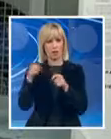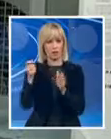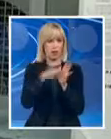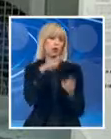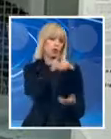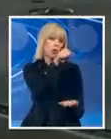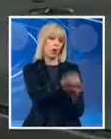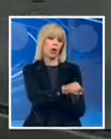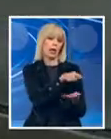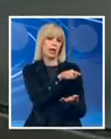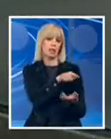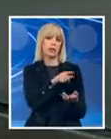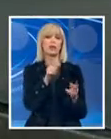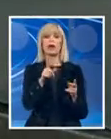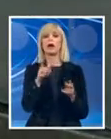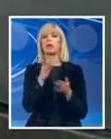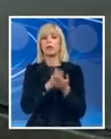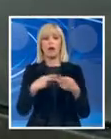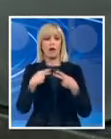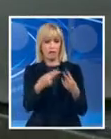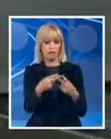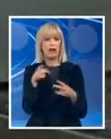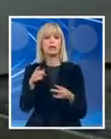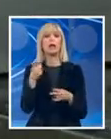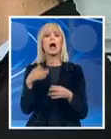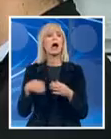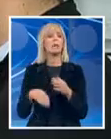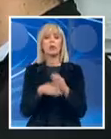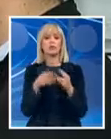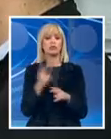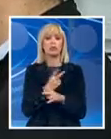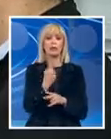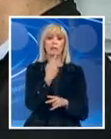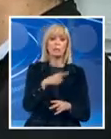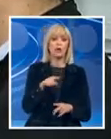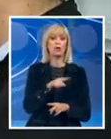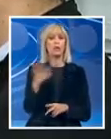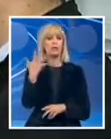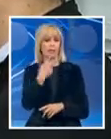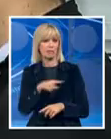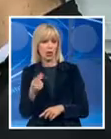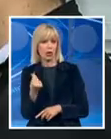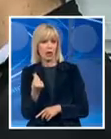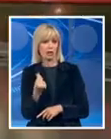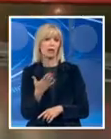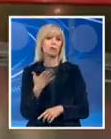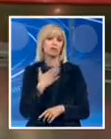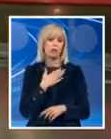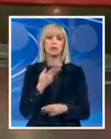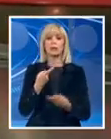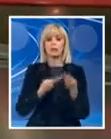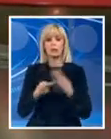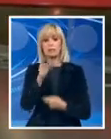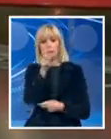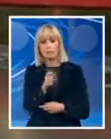od broja zaposlenih, bespovratna pomoć države je od 1 milion do najviše 5 miliona dinara. Ipak, privrednik i za